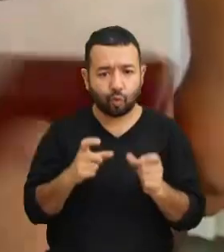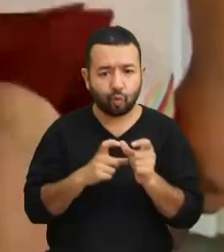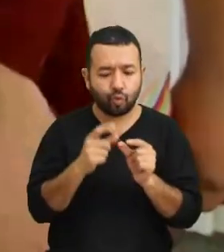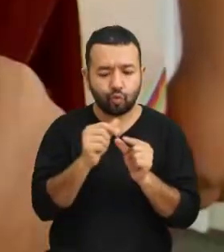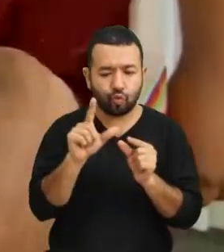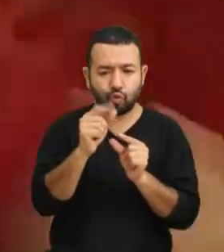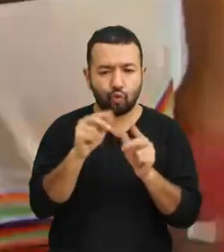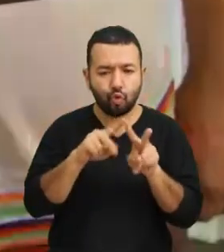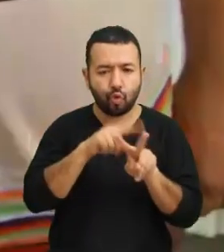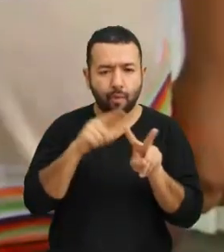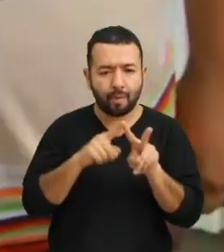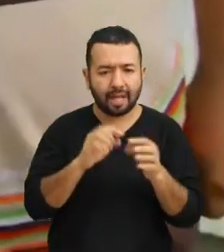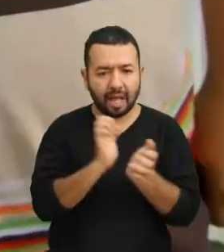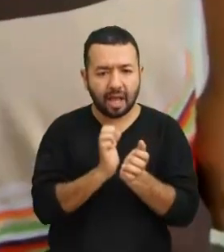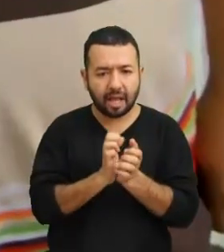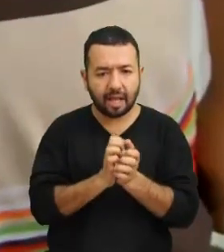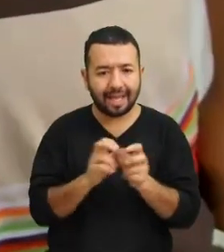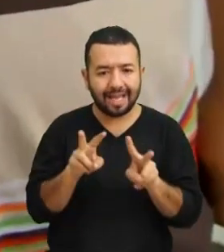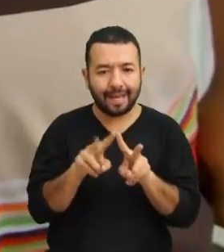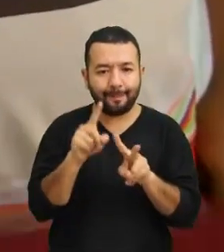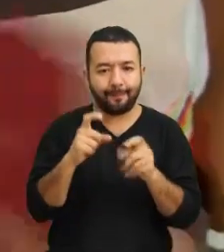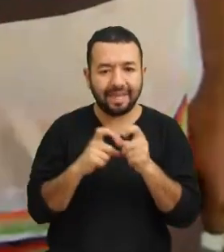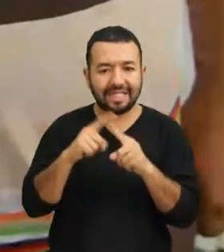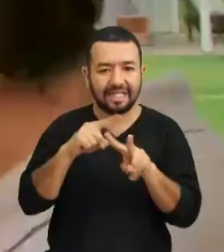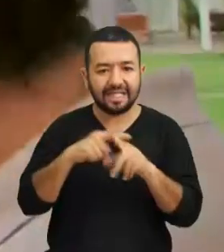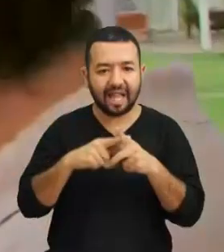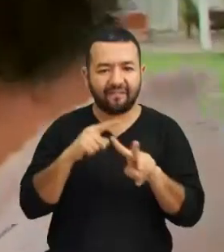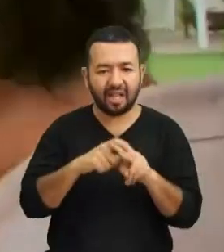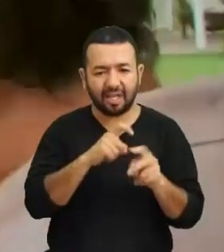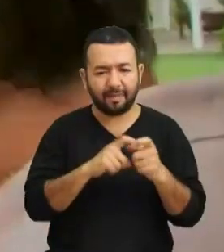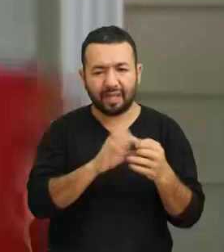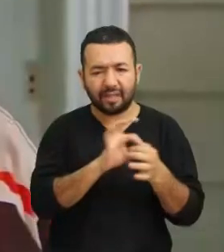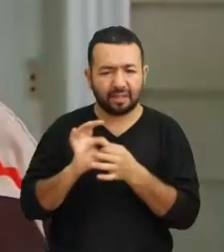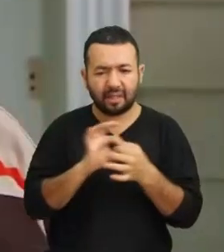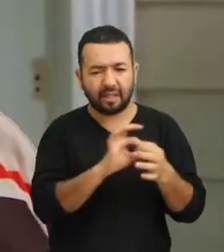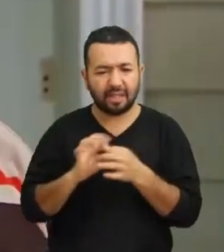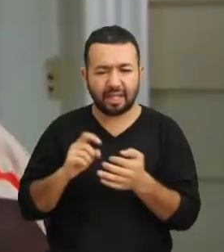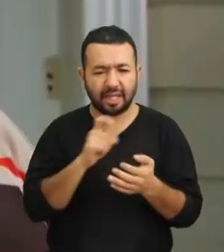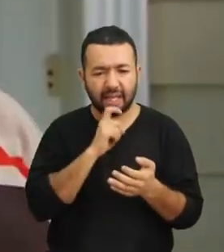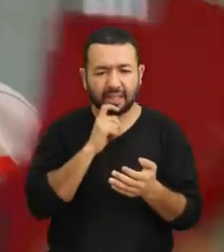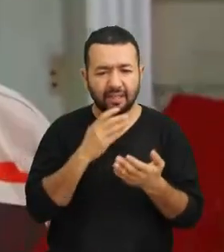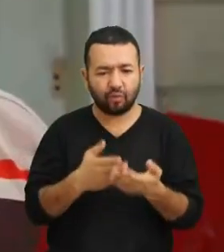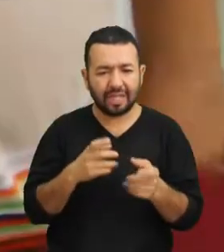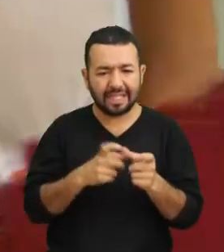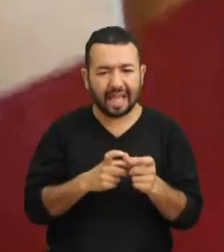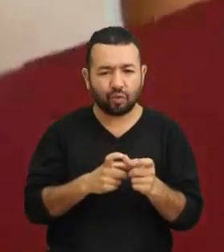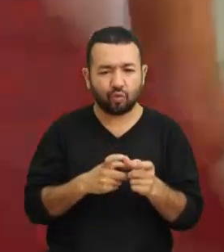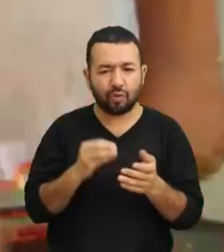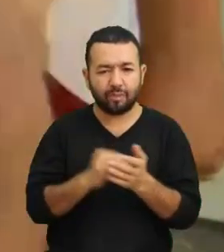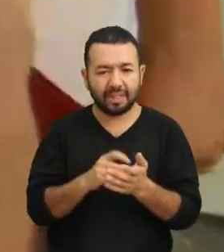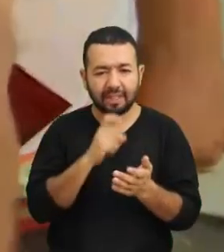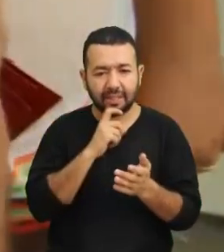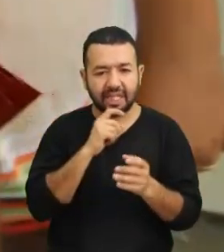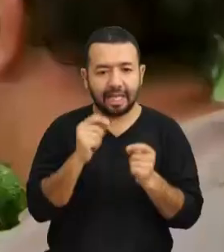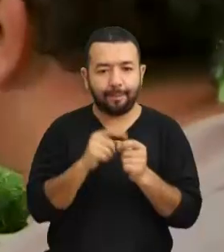Süleyman Bey ve ailesi, Mustafa Bey ve ailesi, Selçuk Bey,